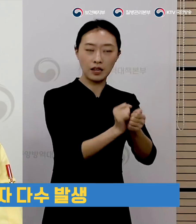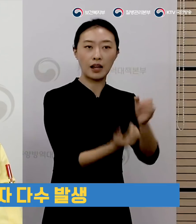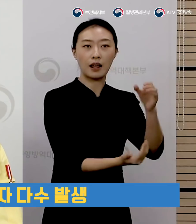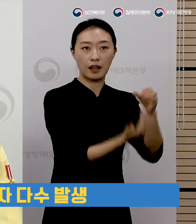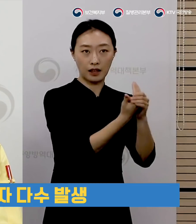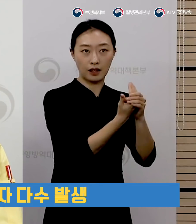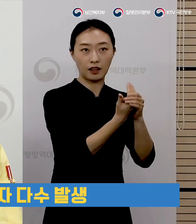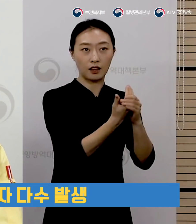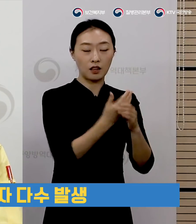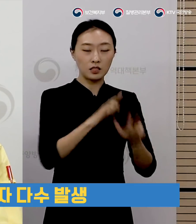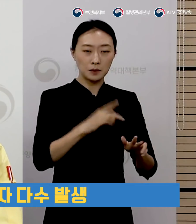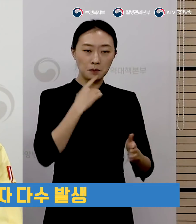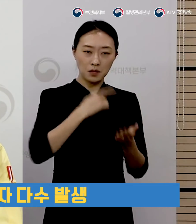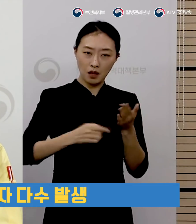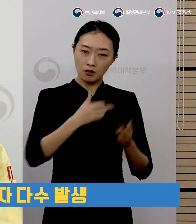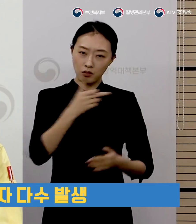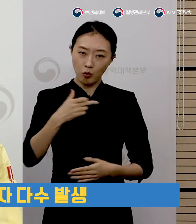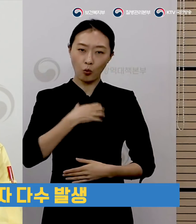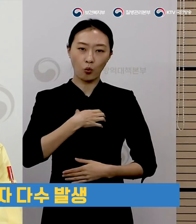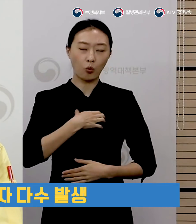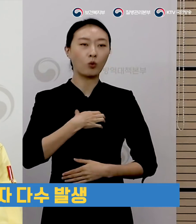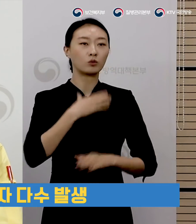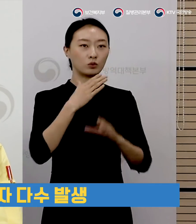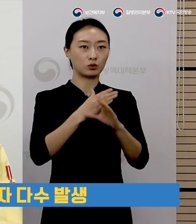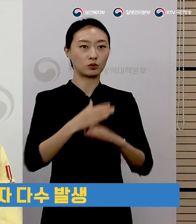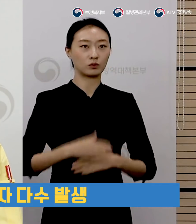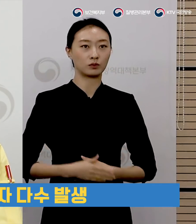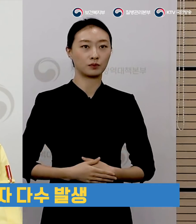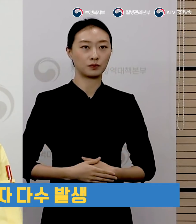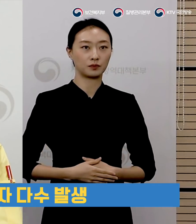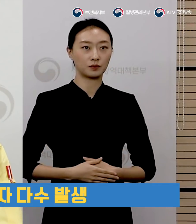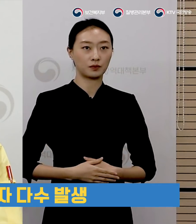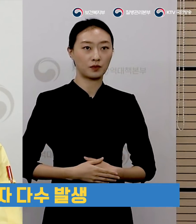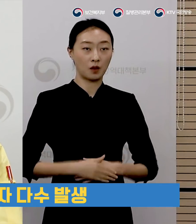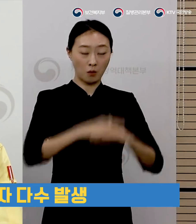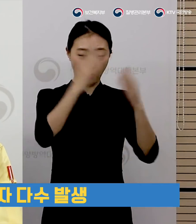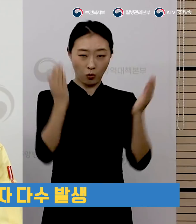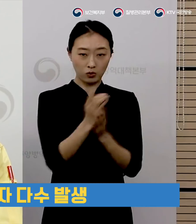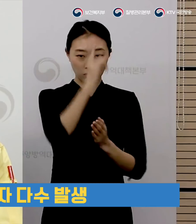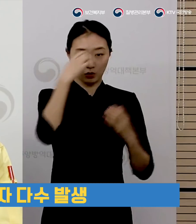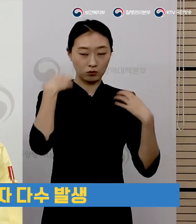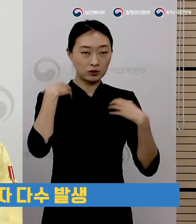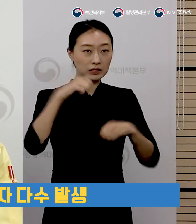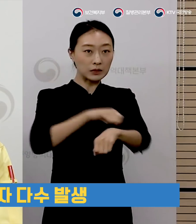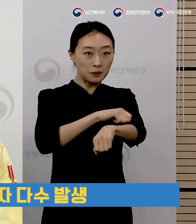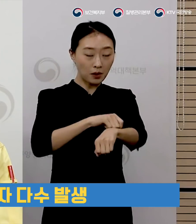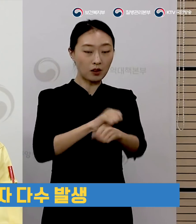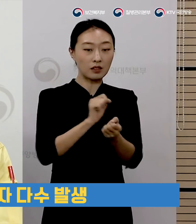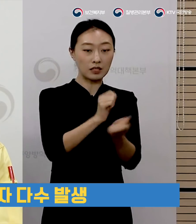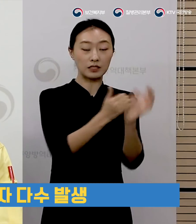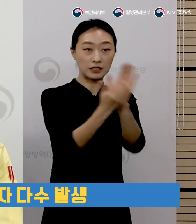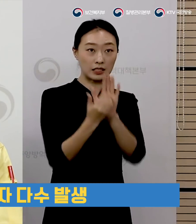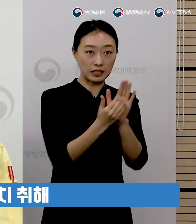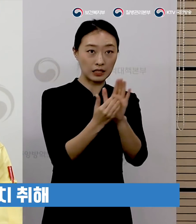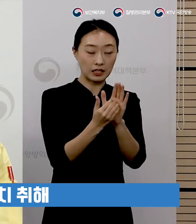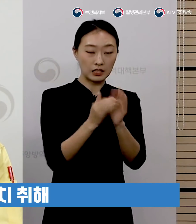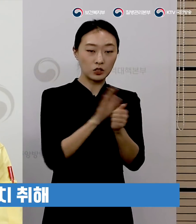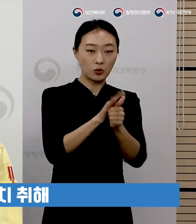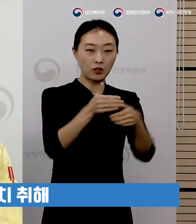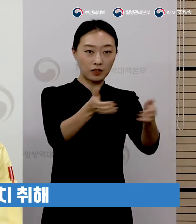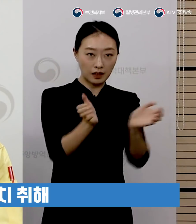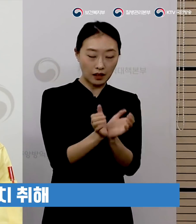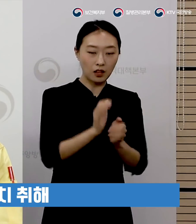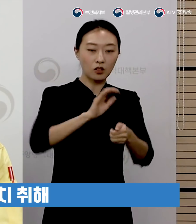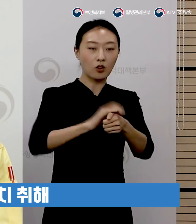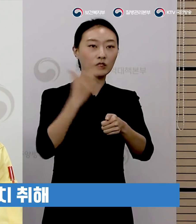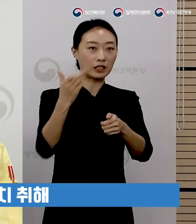발생하여 피해가 우려되고 있습니다. 범정부 특별대책지원단이 경산시로 이동하여